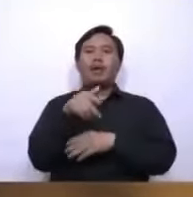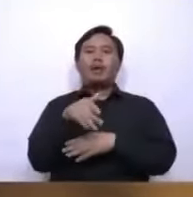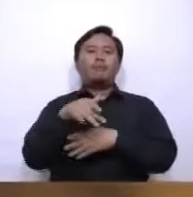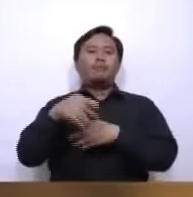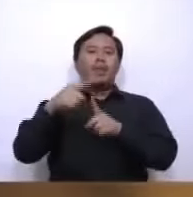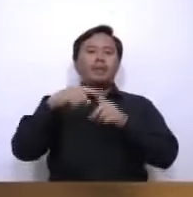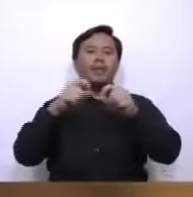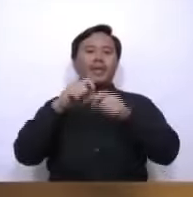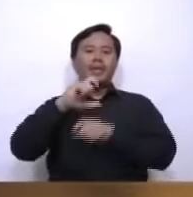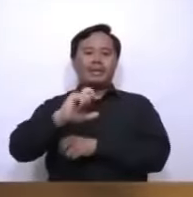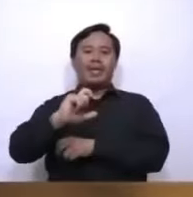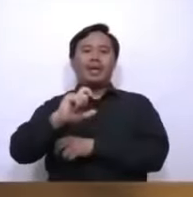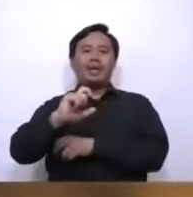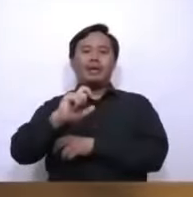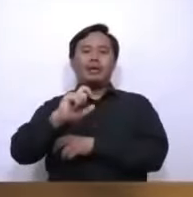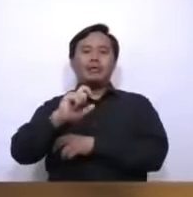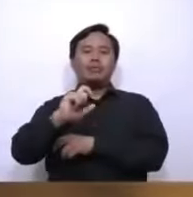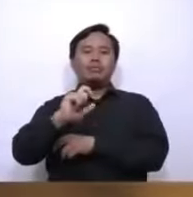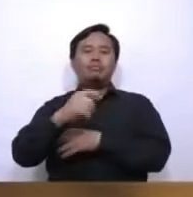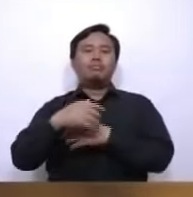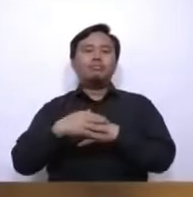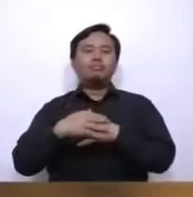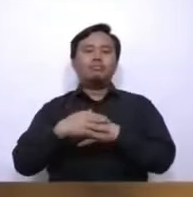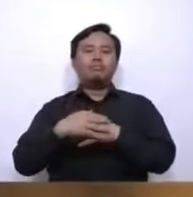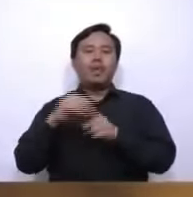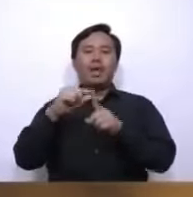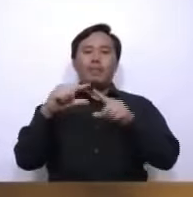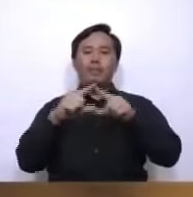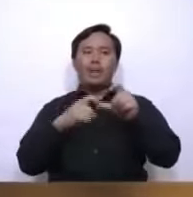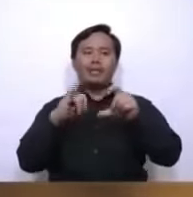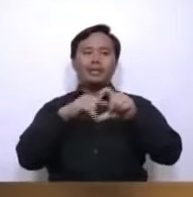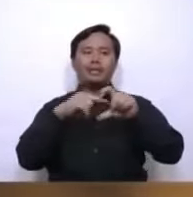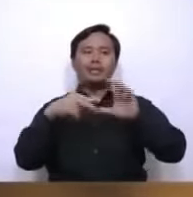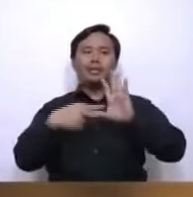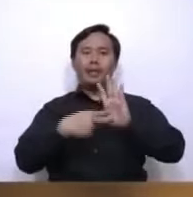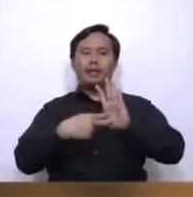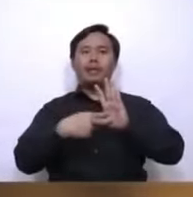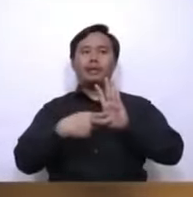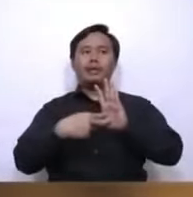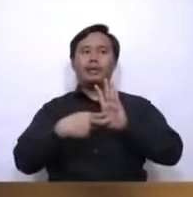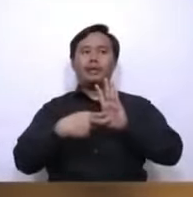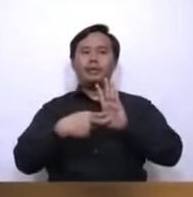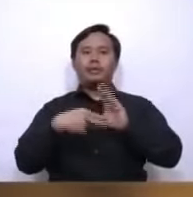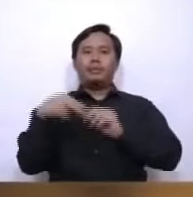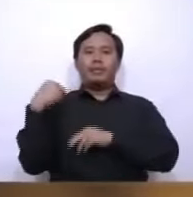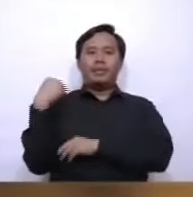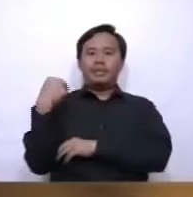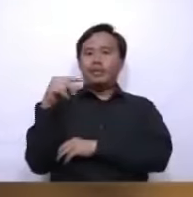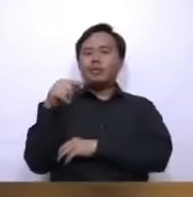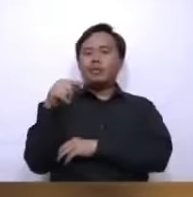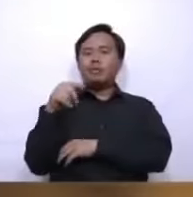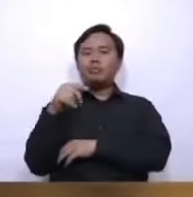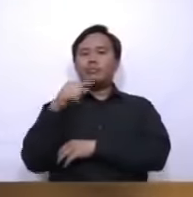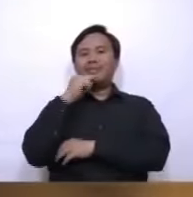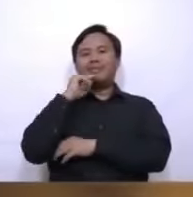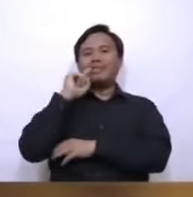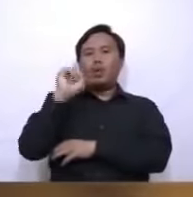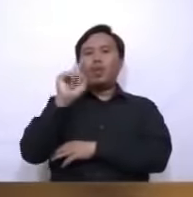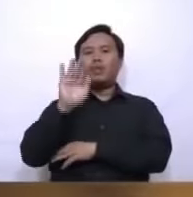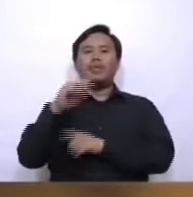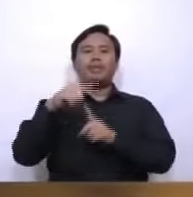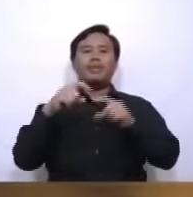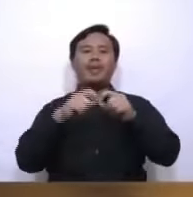penyembuhan dengan kedisiplinan pasien, kedisiplinan tenaga medis, sehingga ada interaksi keduanya, insya Allah TBC